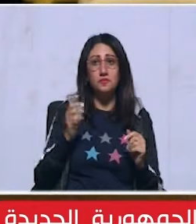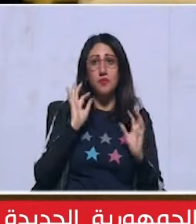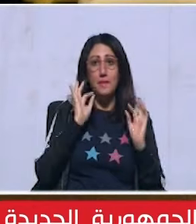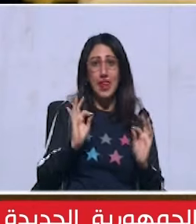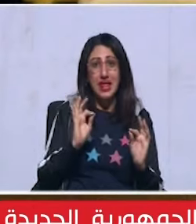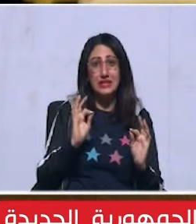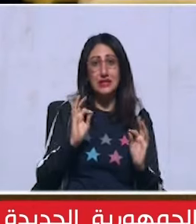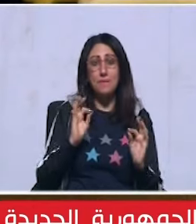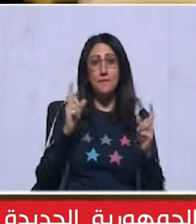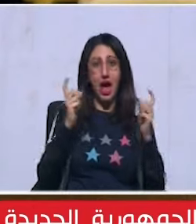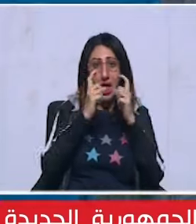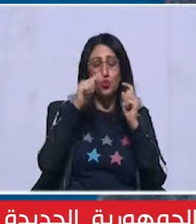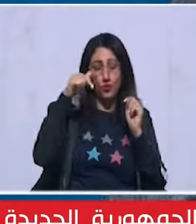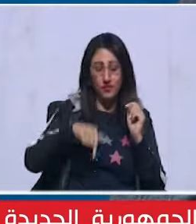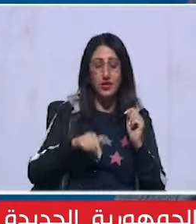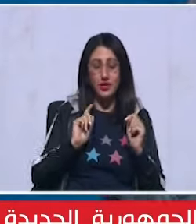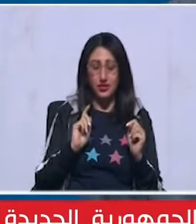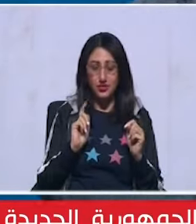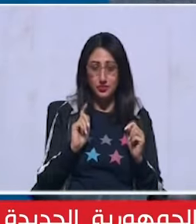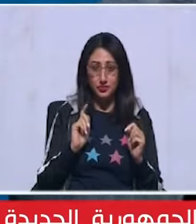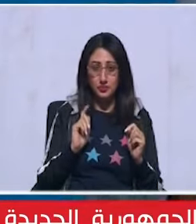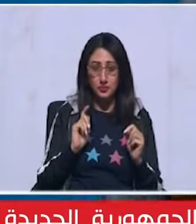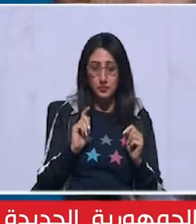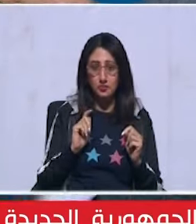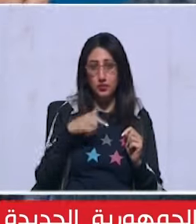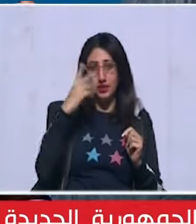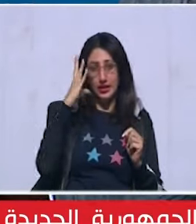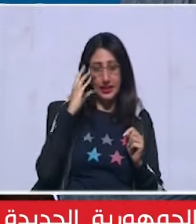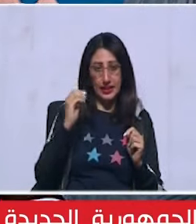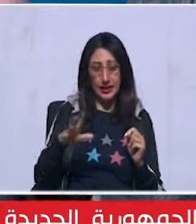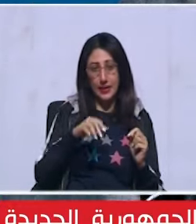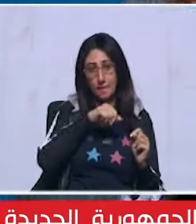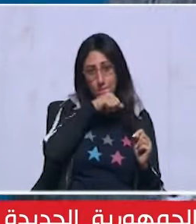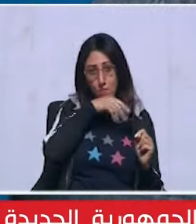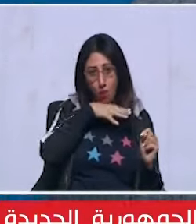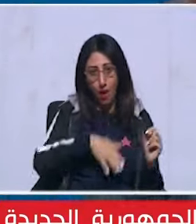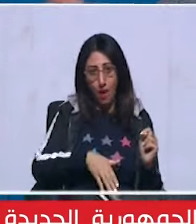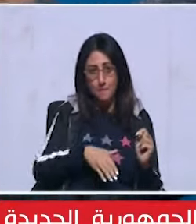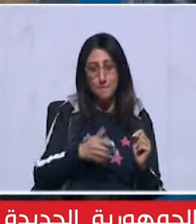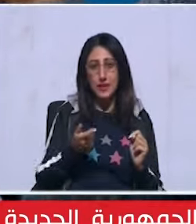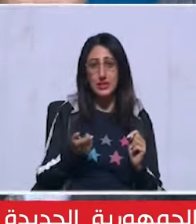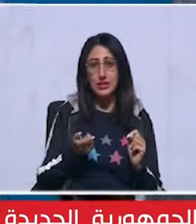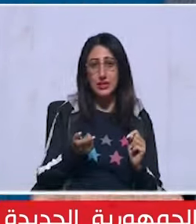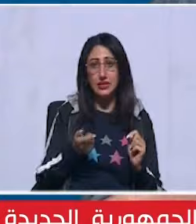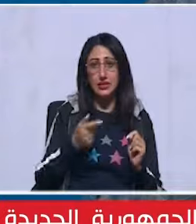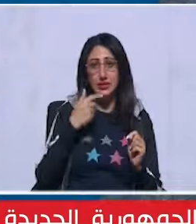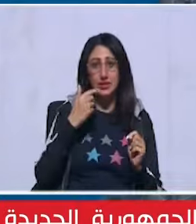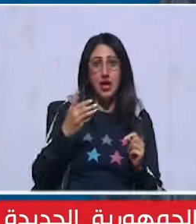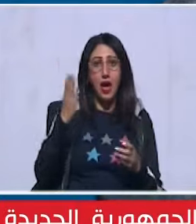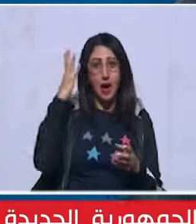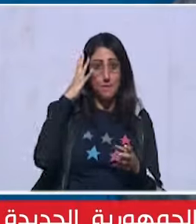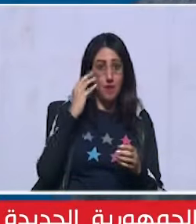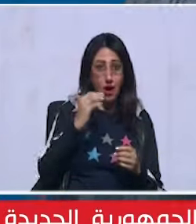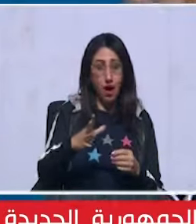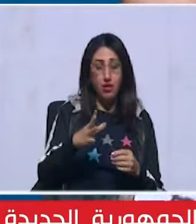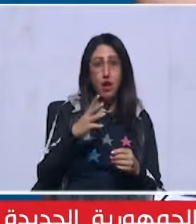لك عدو ادي واحد اثنين تكريم لسيدنا رسول الله حيث لم يكرم مثله من قبل ما حدش يتعامل